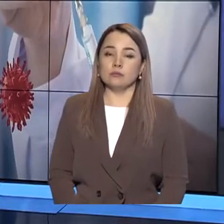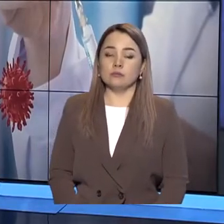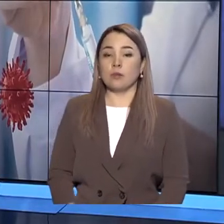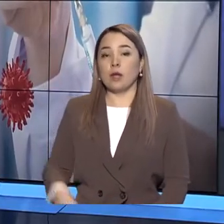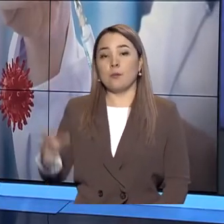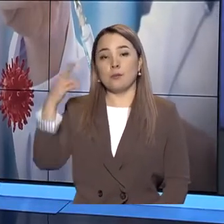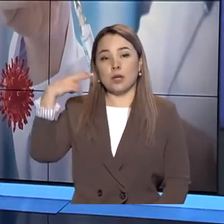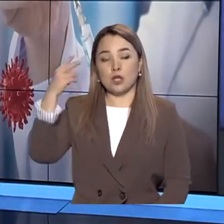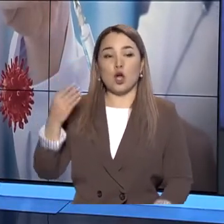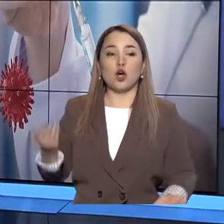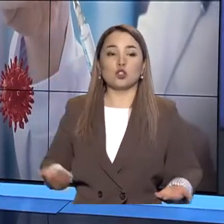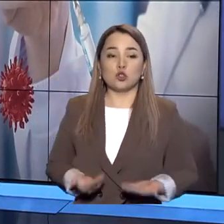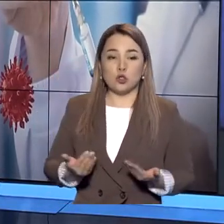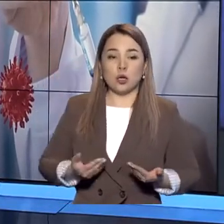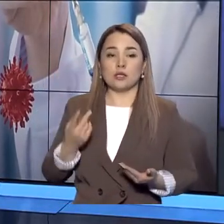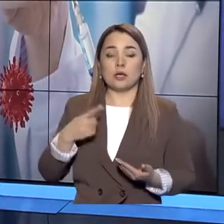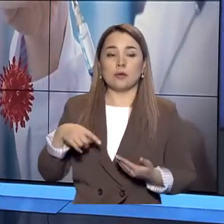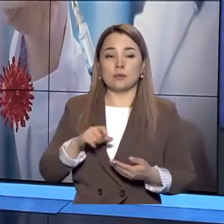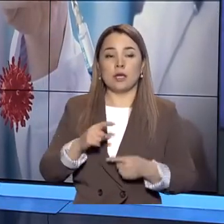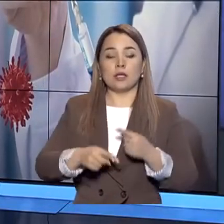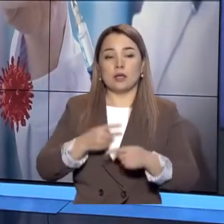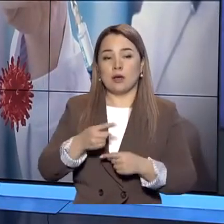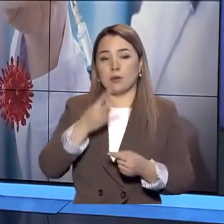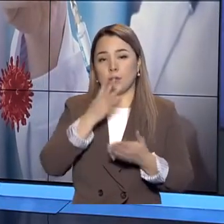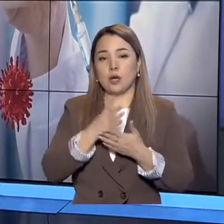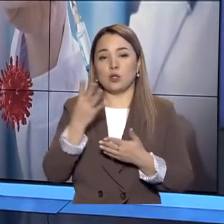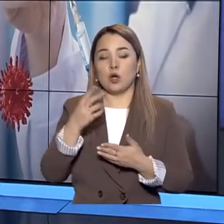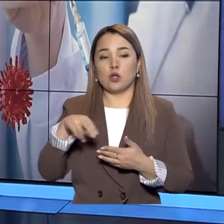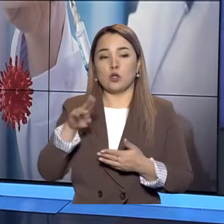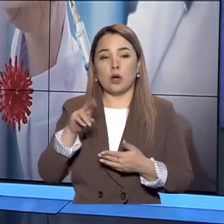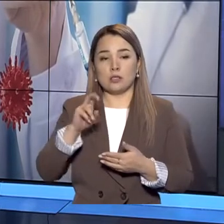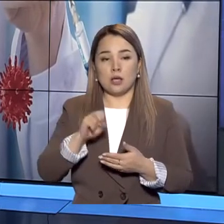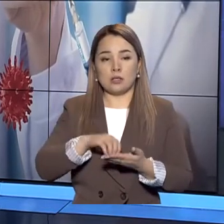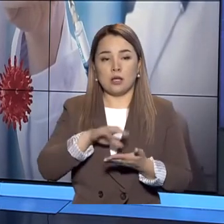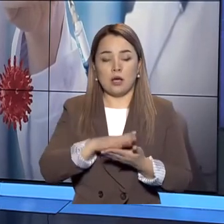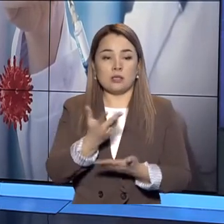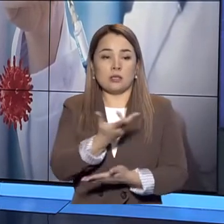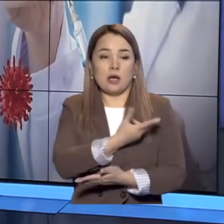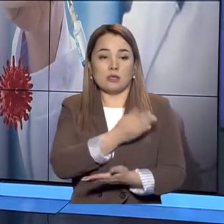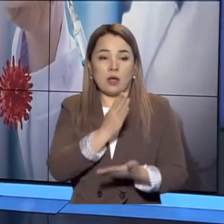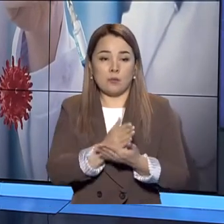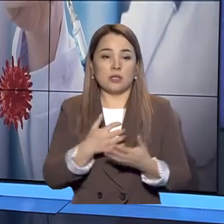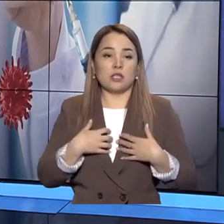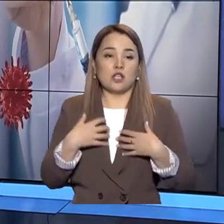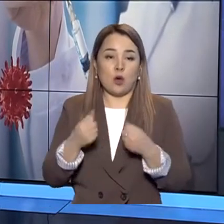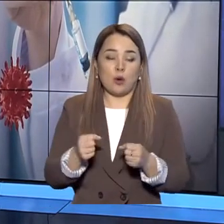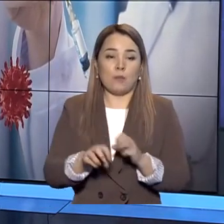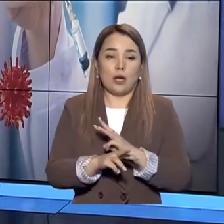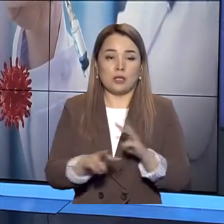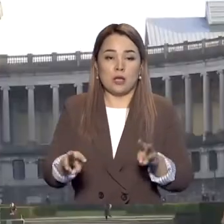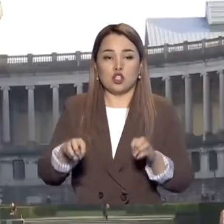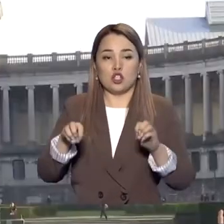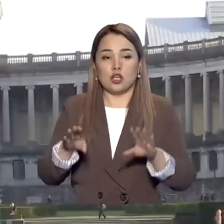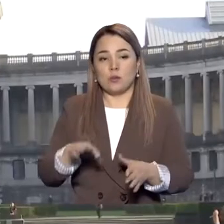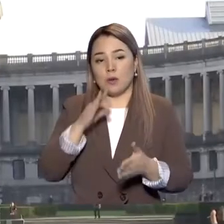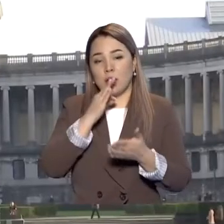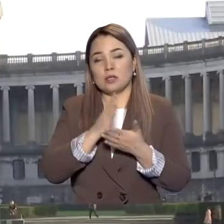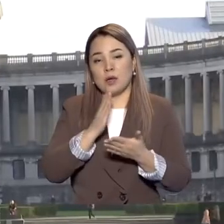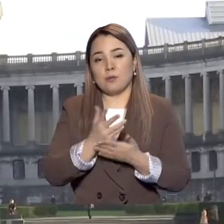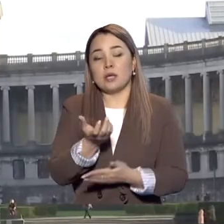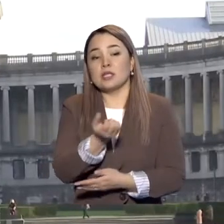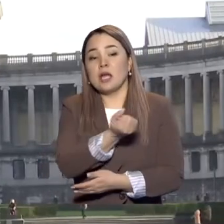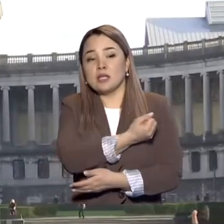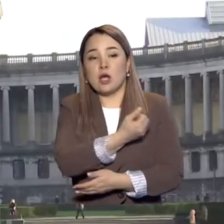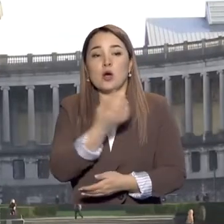Ал Бельгия тұрғындарына келесі аптадан бастап вакцинаның 4-ші дозасы салынады. Елдің денсаулық сақтау министрлігі осындай шешім қабылдады.